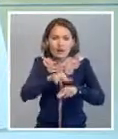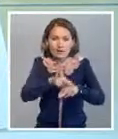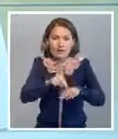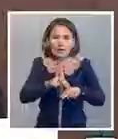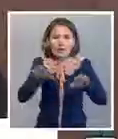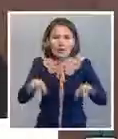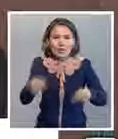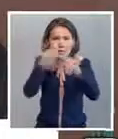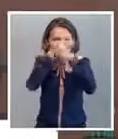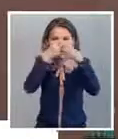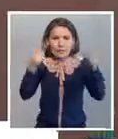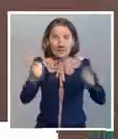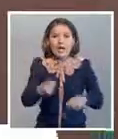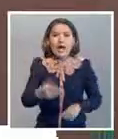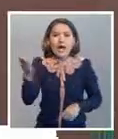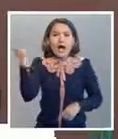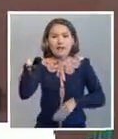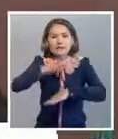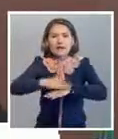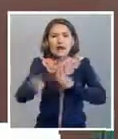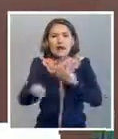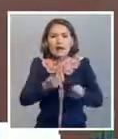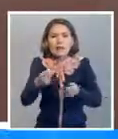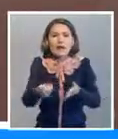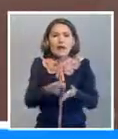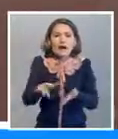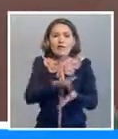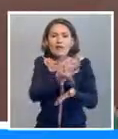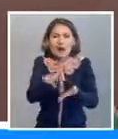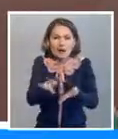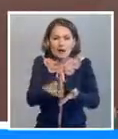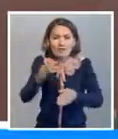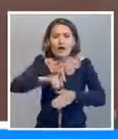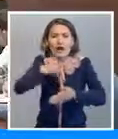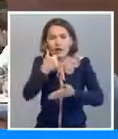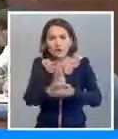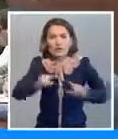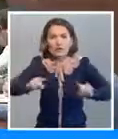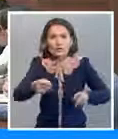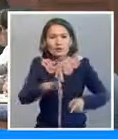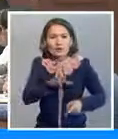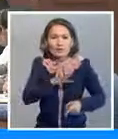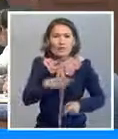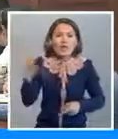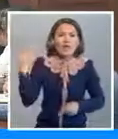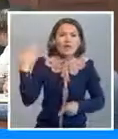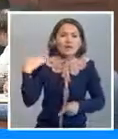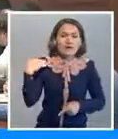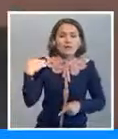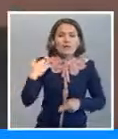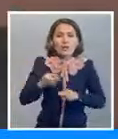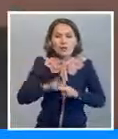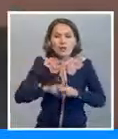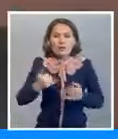төрағасы Қайрат Қожамжаров растады. Экс-әкімнің ұсталған туралы ақпар кеше мәлім болып еді. Бізге белгілісі, шенеунік лауазымын асыра